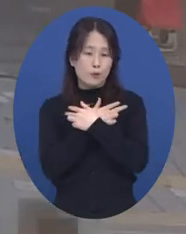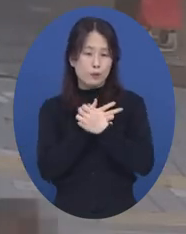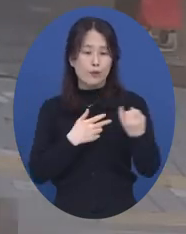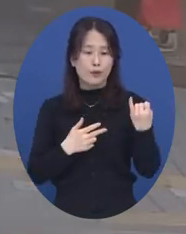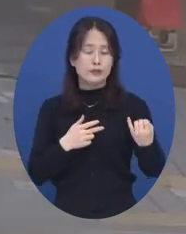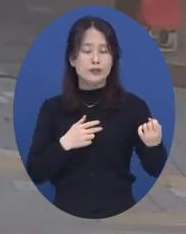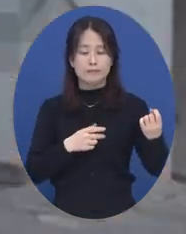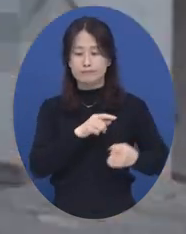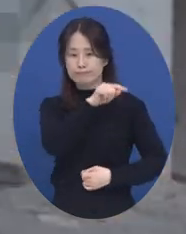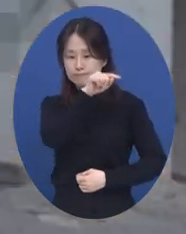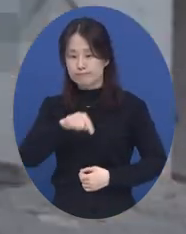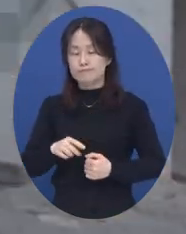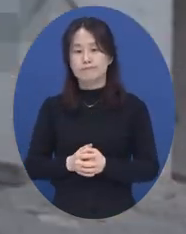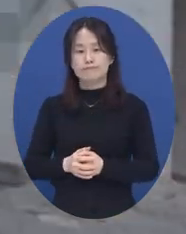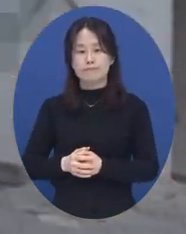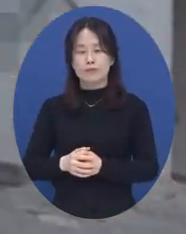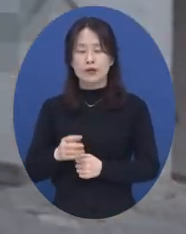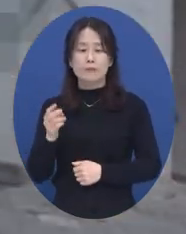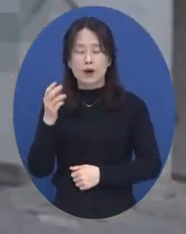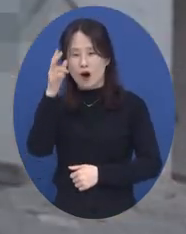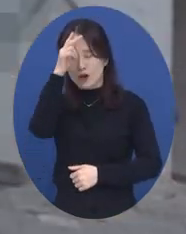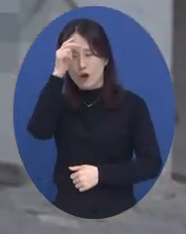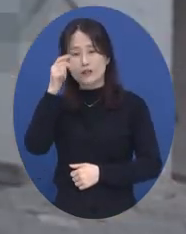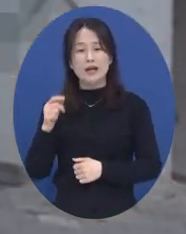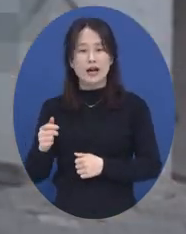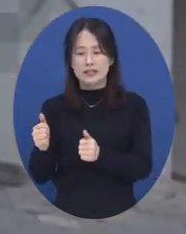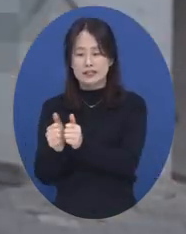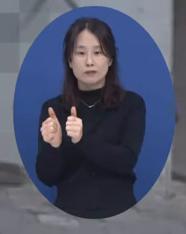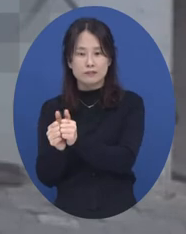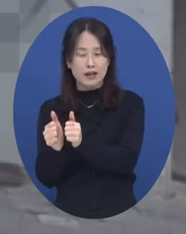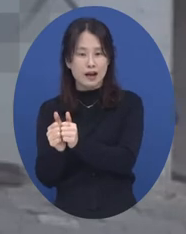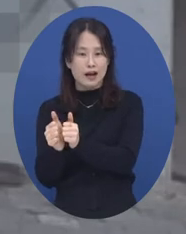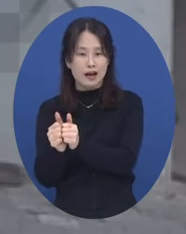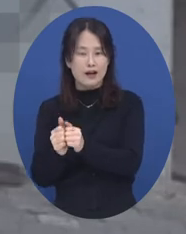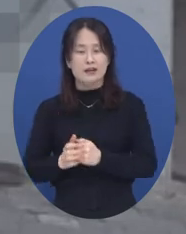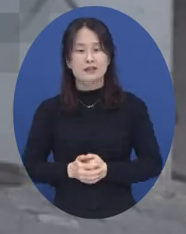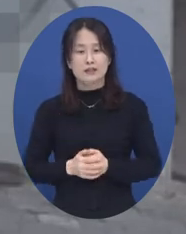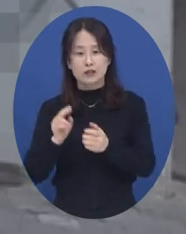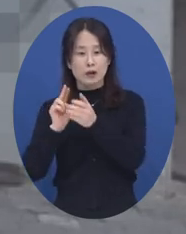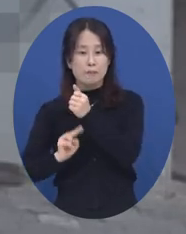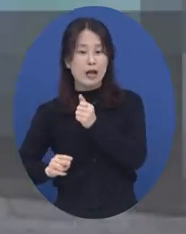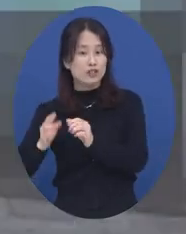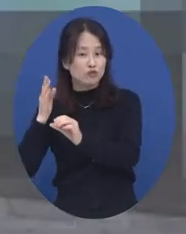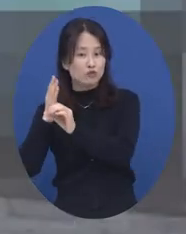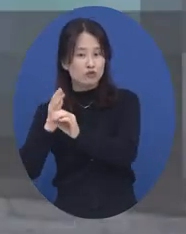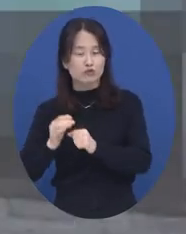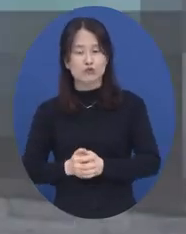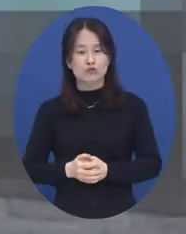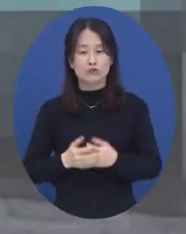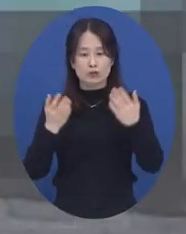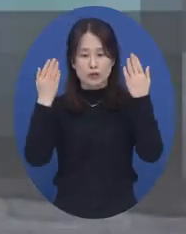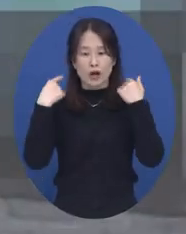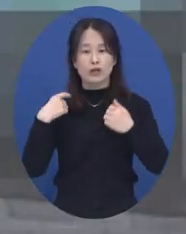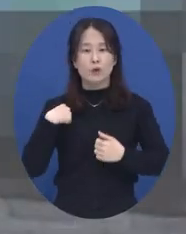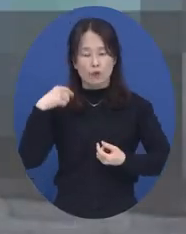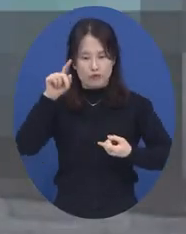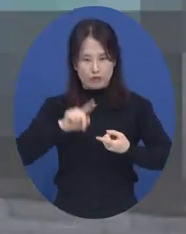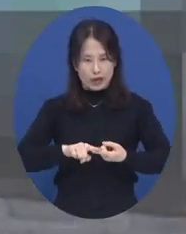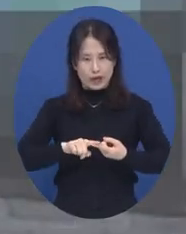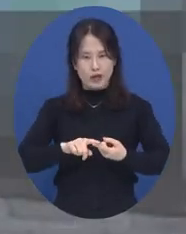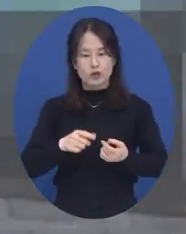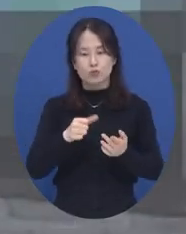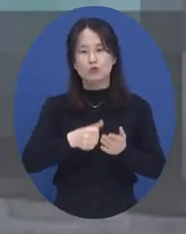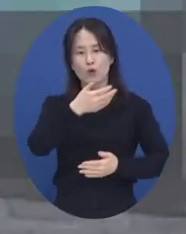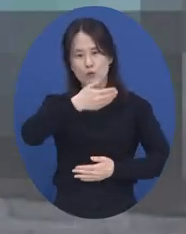여학생이 다가갑니다. 도특사경이 판매자인 것처럼 가장의 수사를 진행한 건데, 심지어 교복을 입은